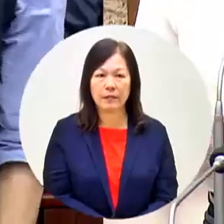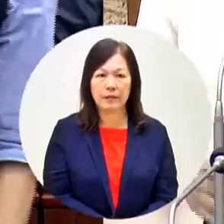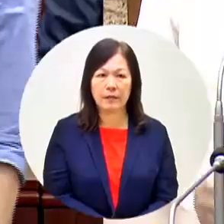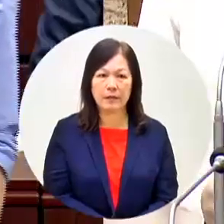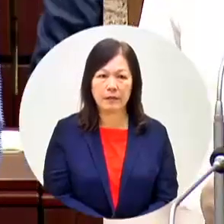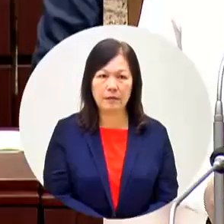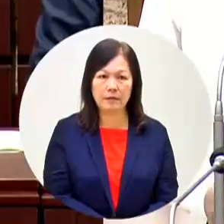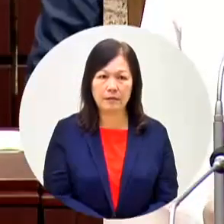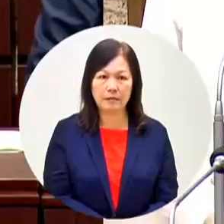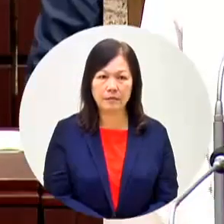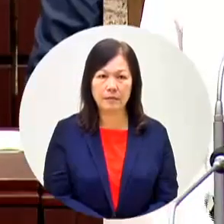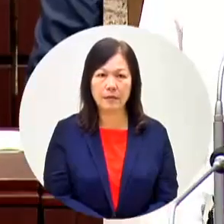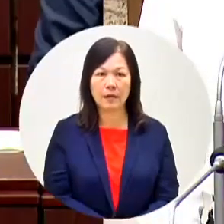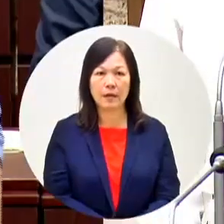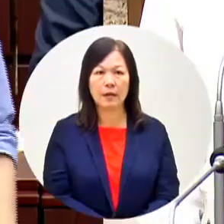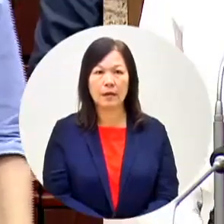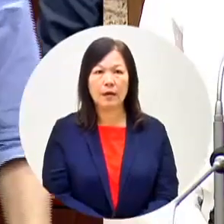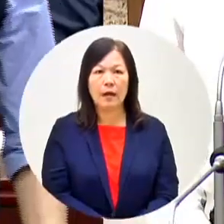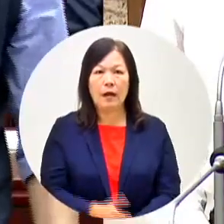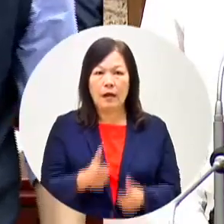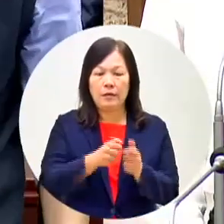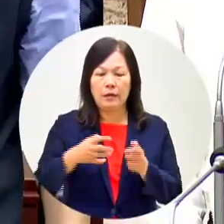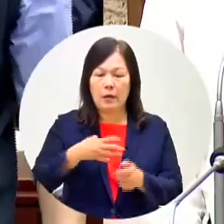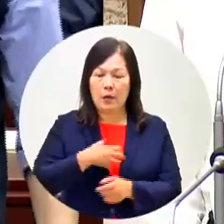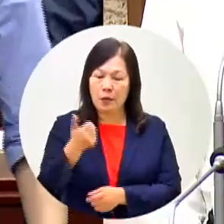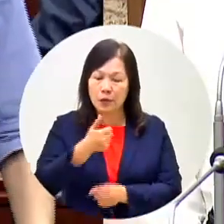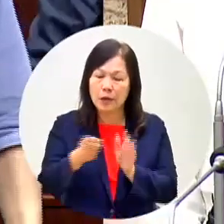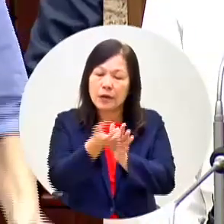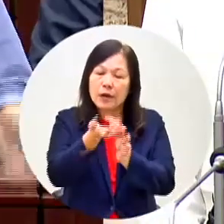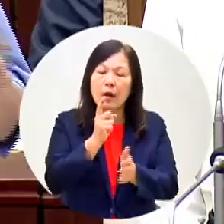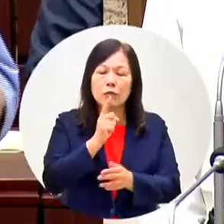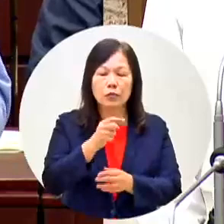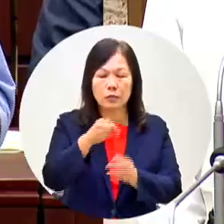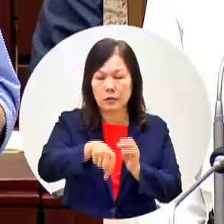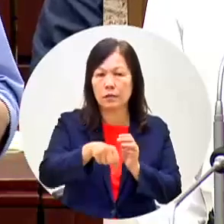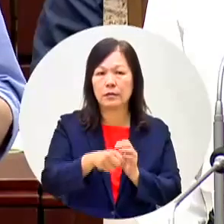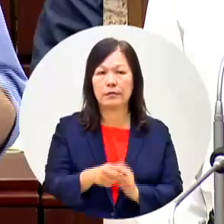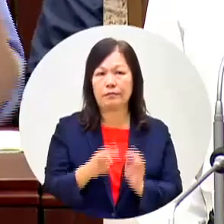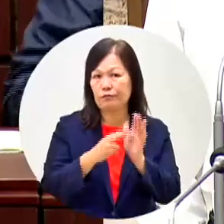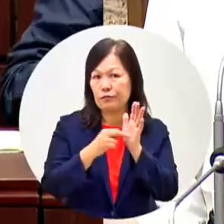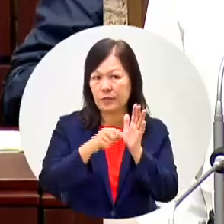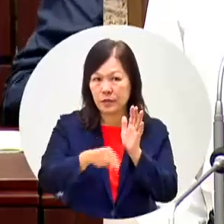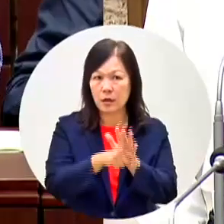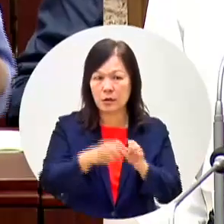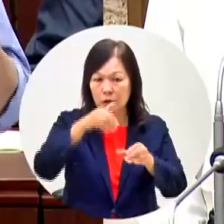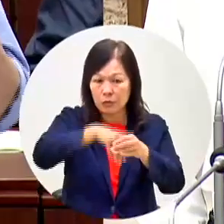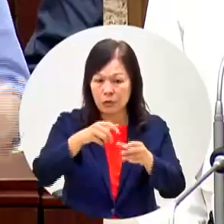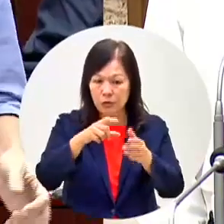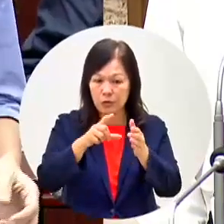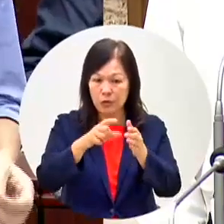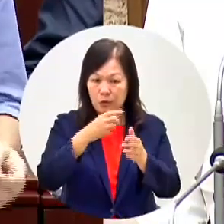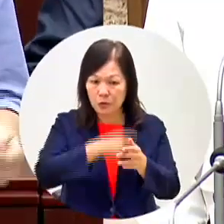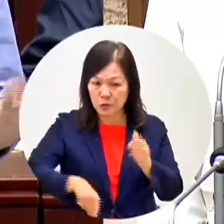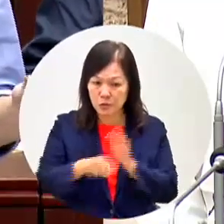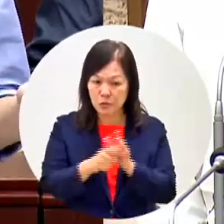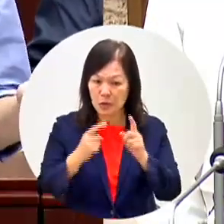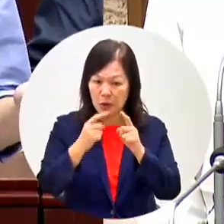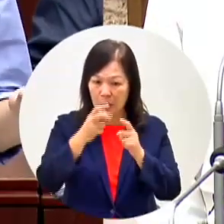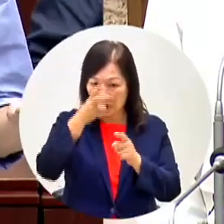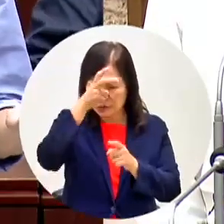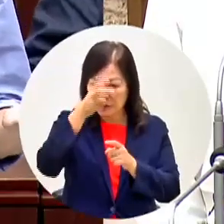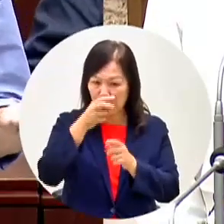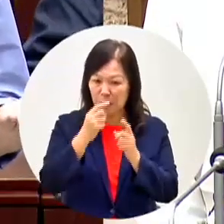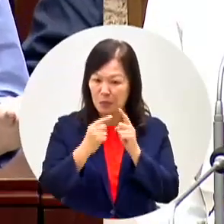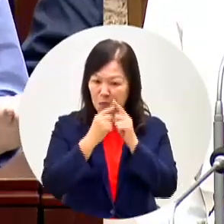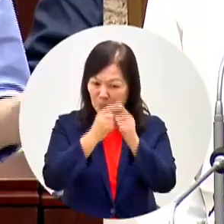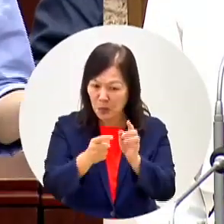谢谢委员。啊，你拄仔讲这吼、個，这个你选举时阵，遮侪警察去，我咧看法啦，歹势。嗯。啊，